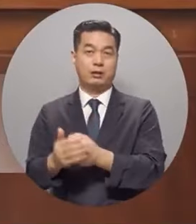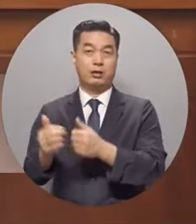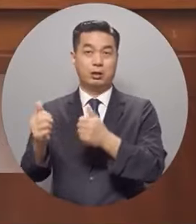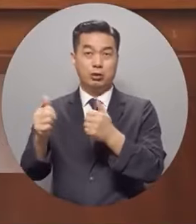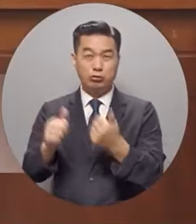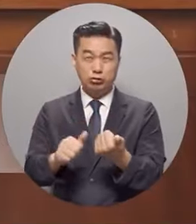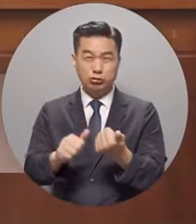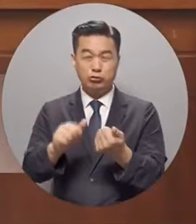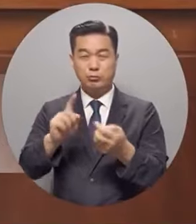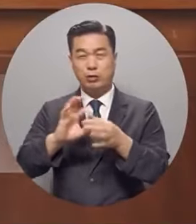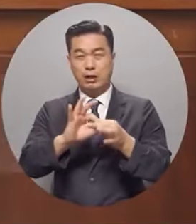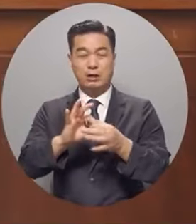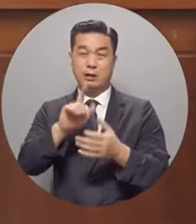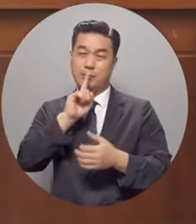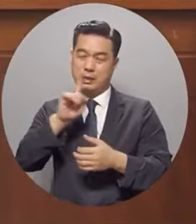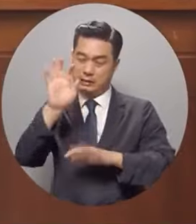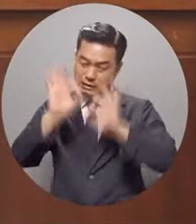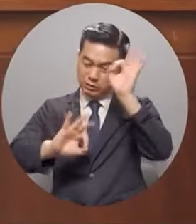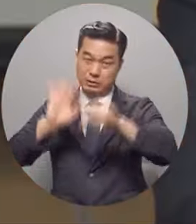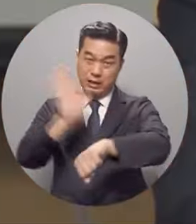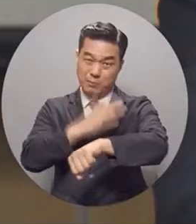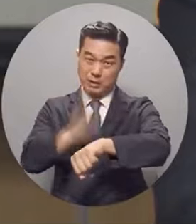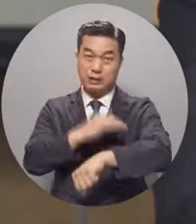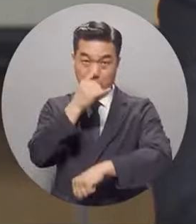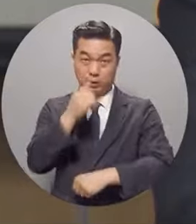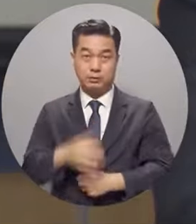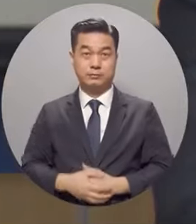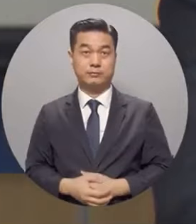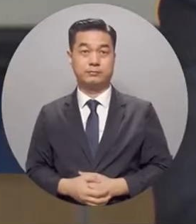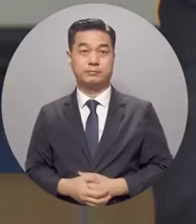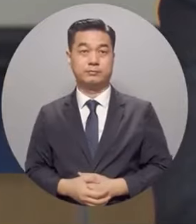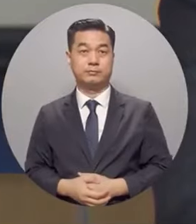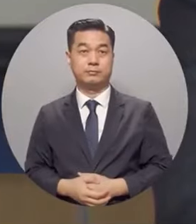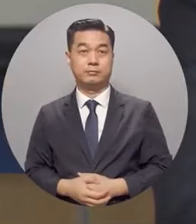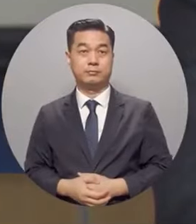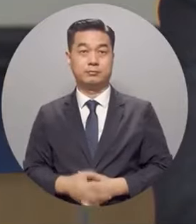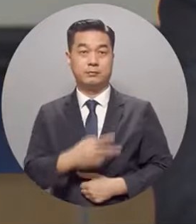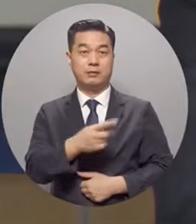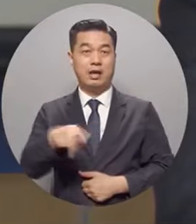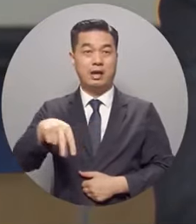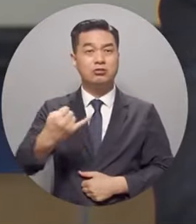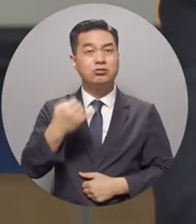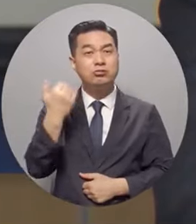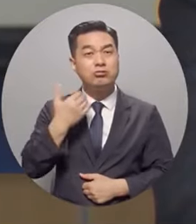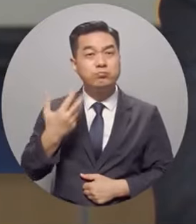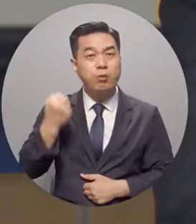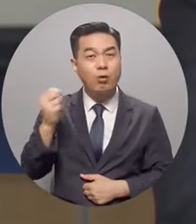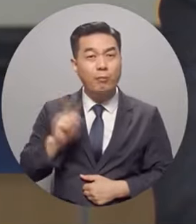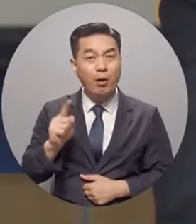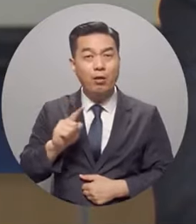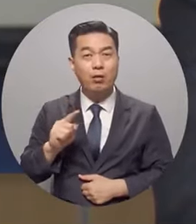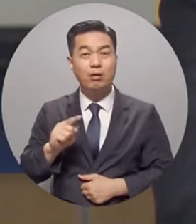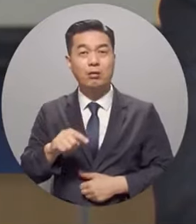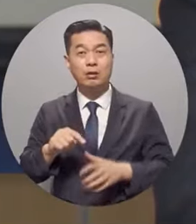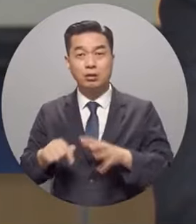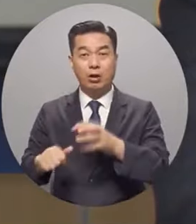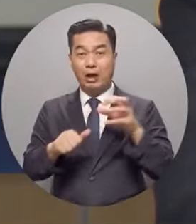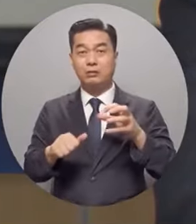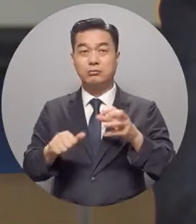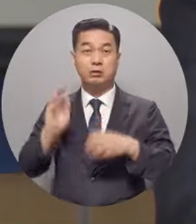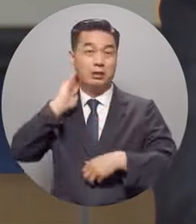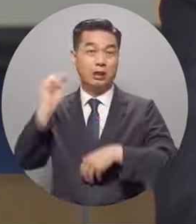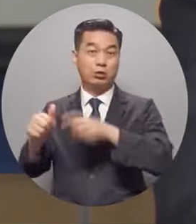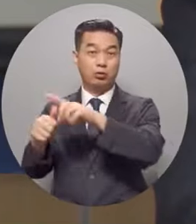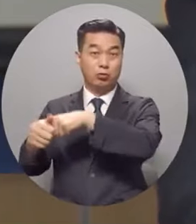막말 논란도 여러 차례 불거졌습니다. 다수가 누구면 어떤데 그걸 가지고 대통령 구속시켜요? 아